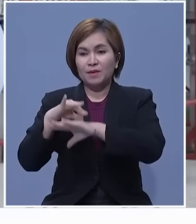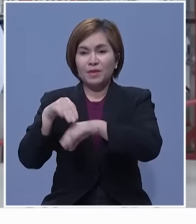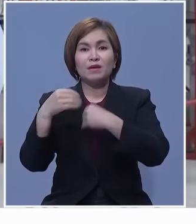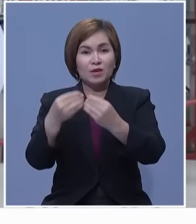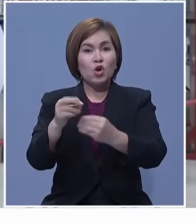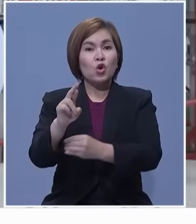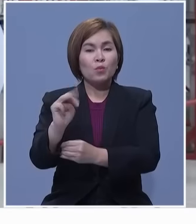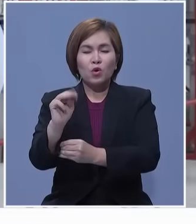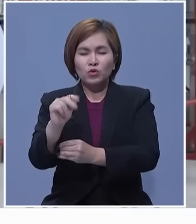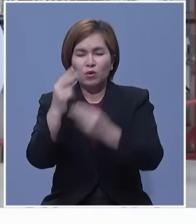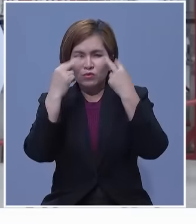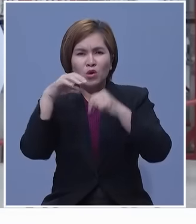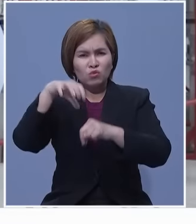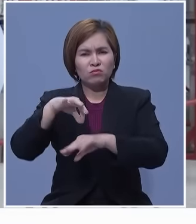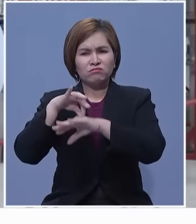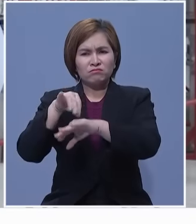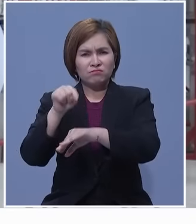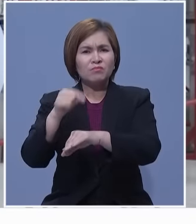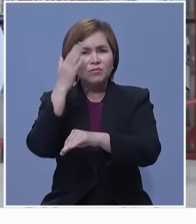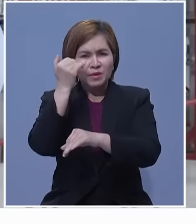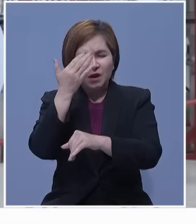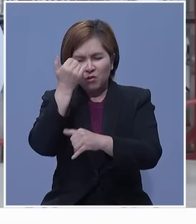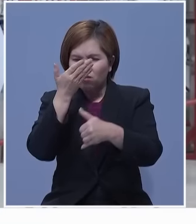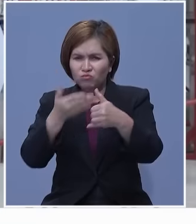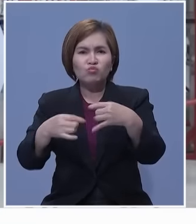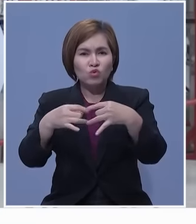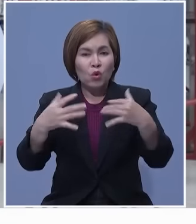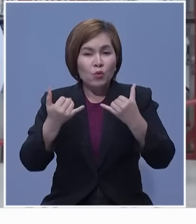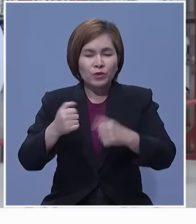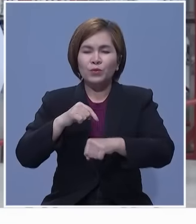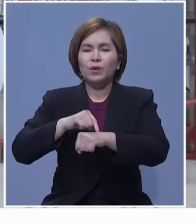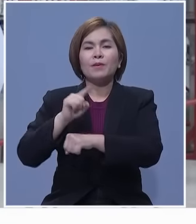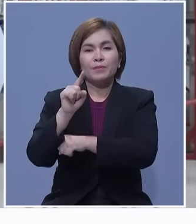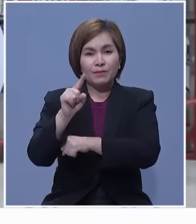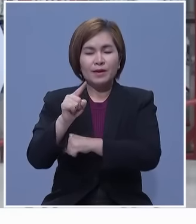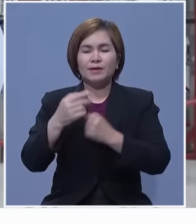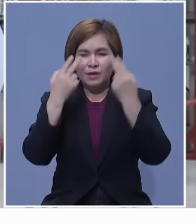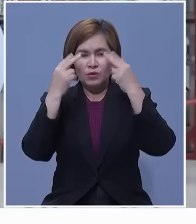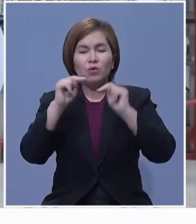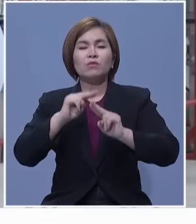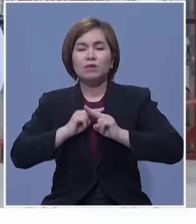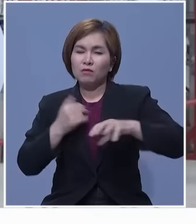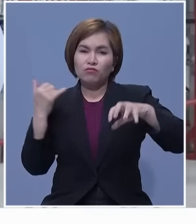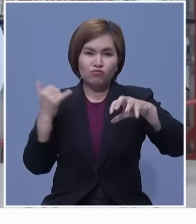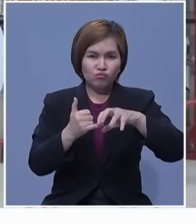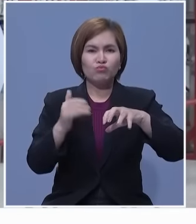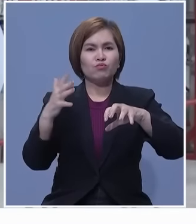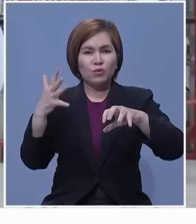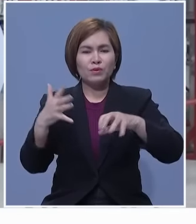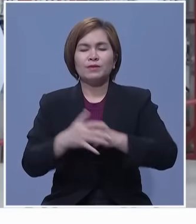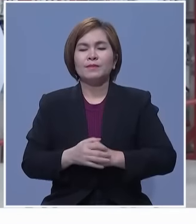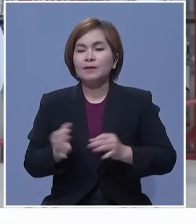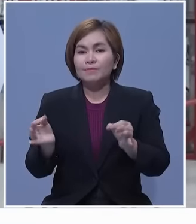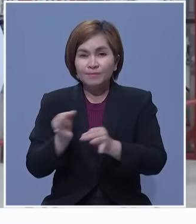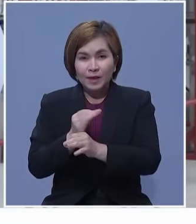นตรีประจำสำนักนายกรัฐมนตรีนะคะโดยในช่วงบ่ายวันนี้ค่ะนายเศรษฐาจะไม่ได้เดินทางมาฟังคำวินิจฉัยด้วยเองนะคะแต่ว่